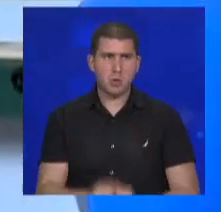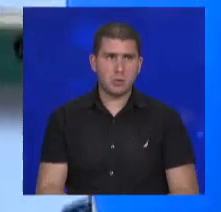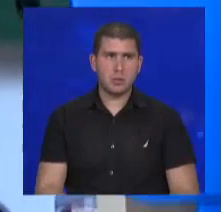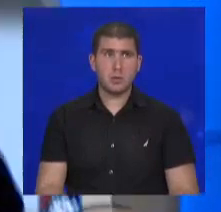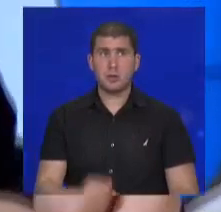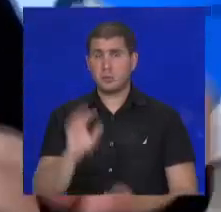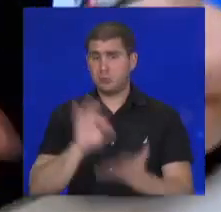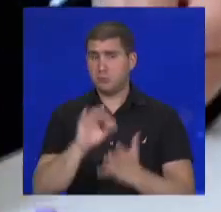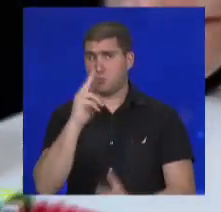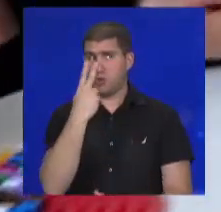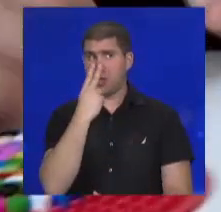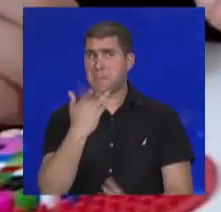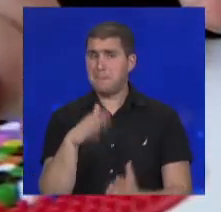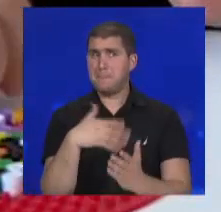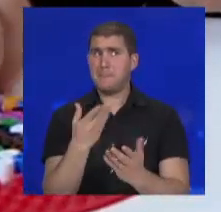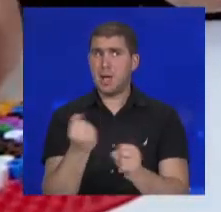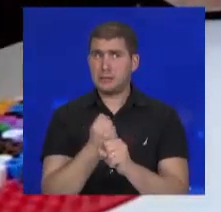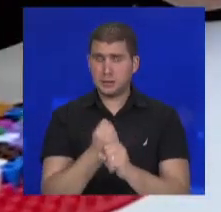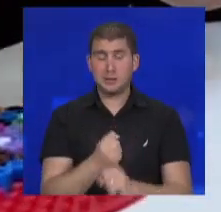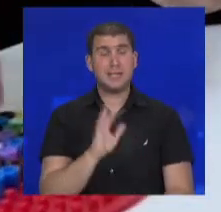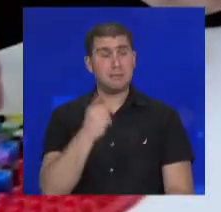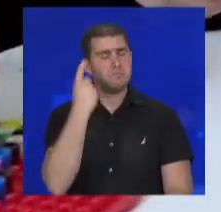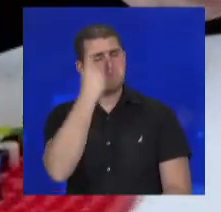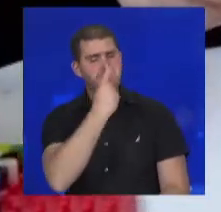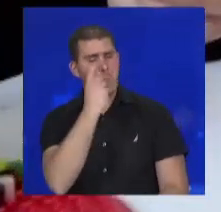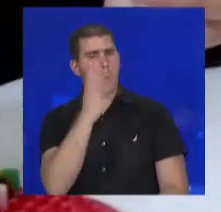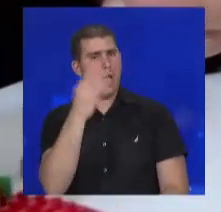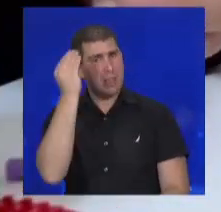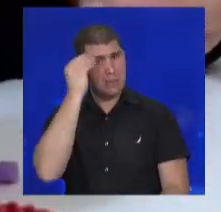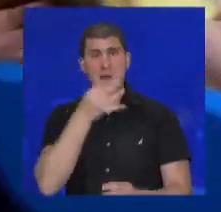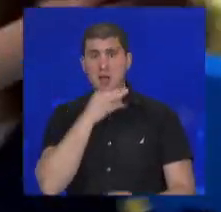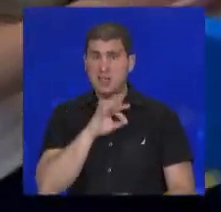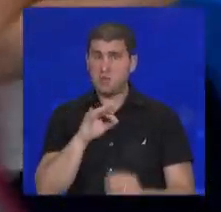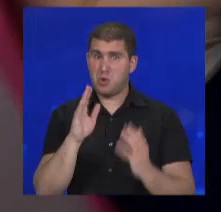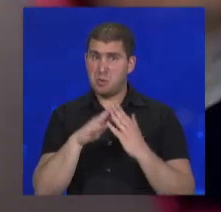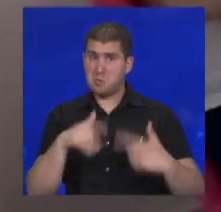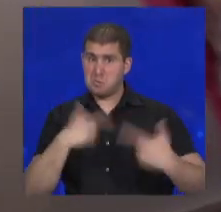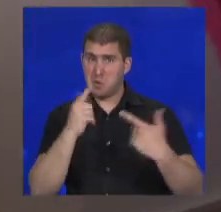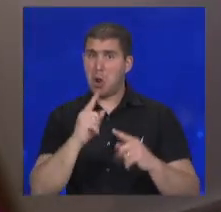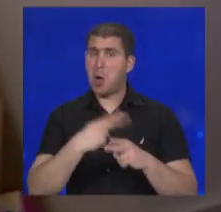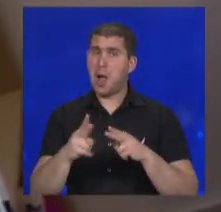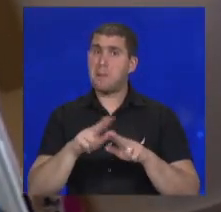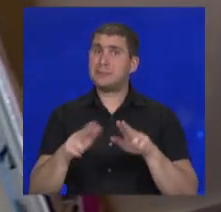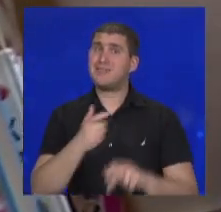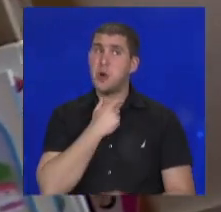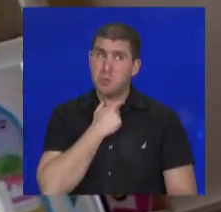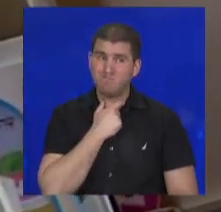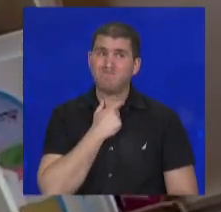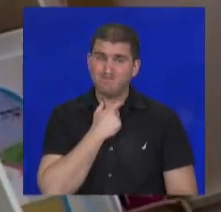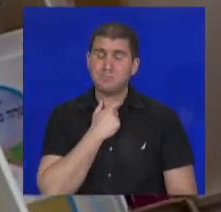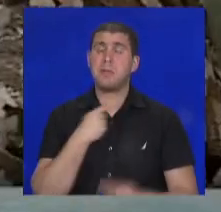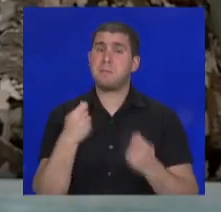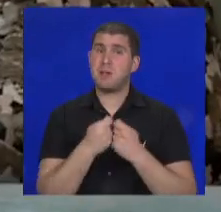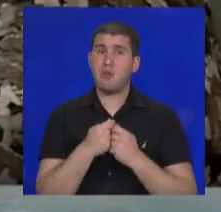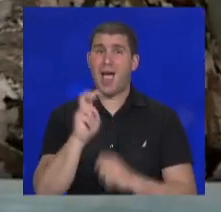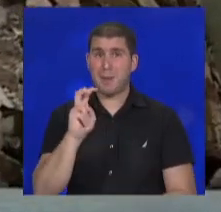בואי נראה איזה דברים עשית. ואם תהיתם, אולי התלמידים יעדיפו לימודים מהבית, לא רק במצבי חירום, מבחינת עמית